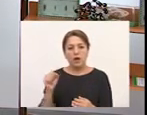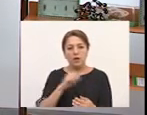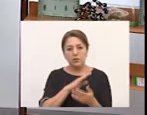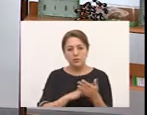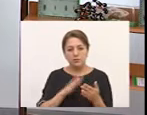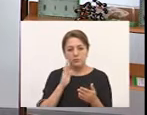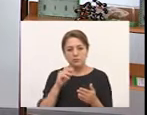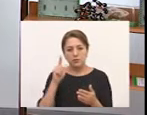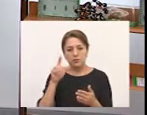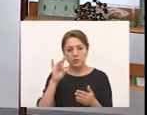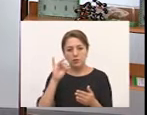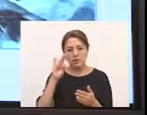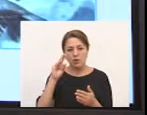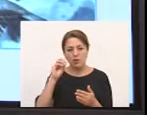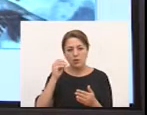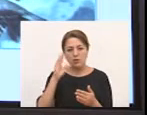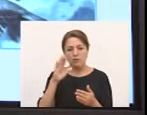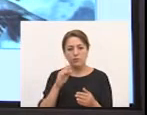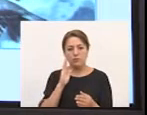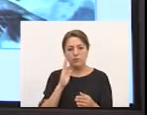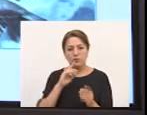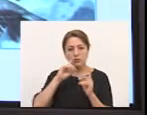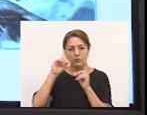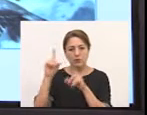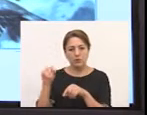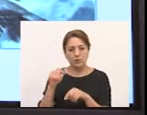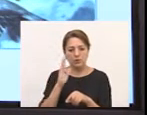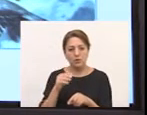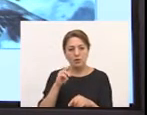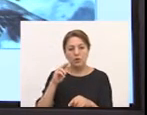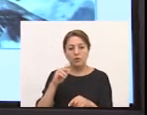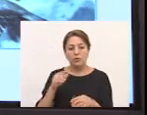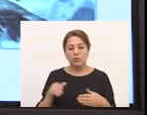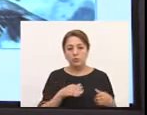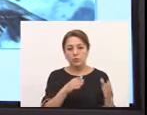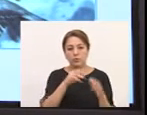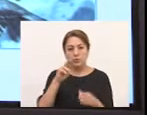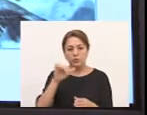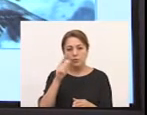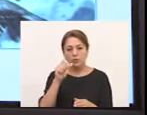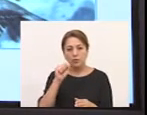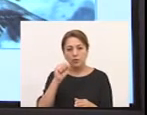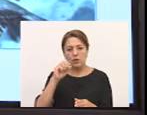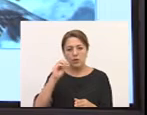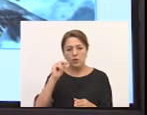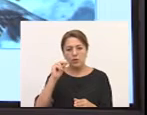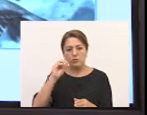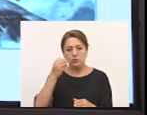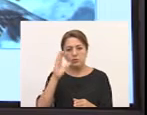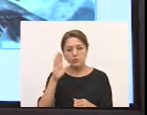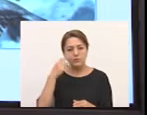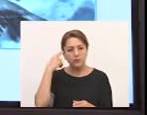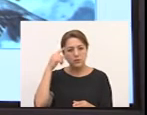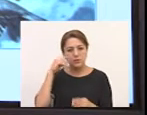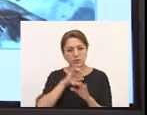может уехать, но по дороге Пугачёв расскажет ему сказку, старую калмыцкую